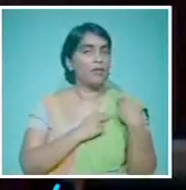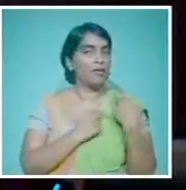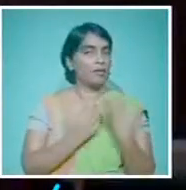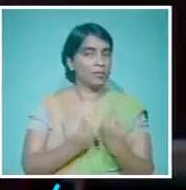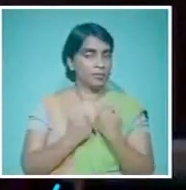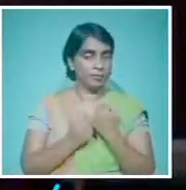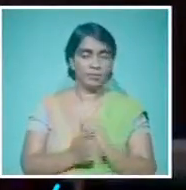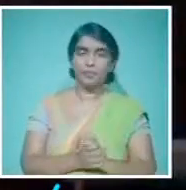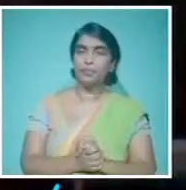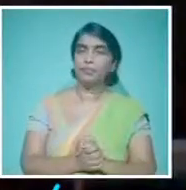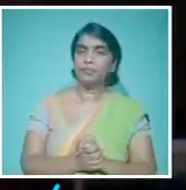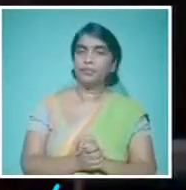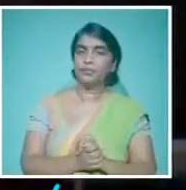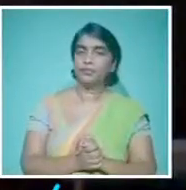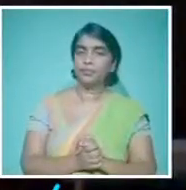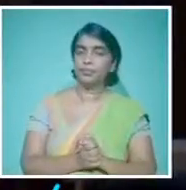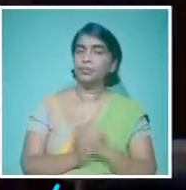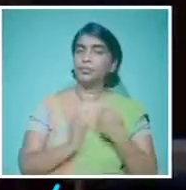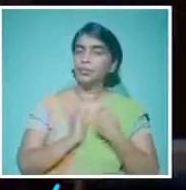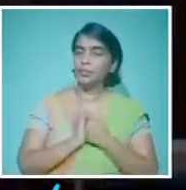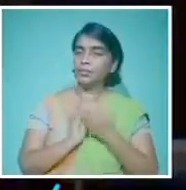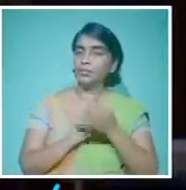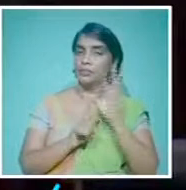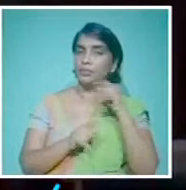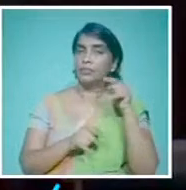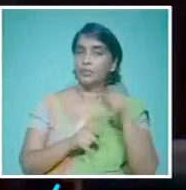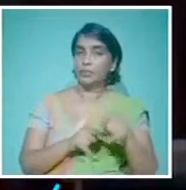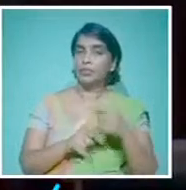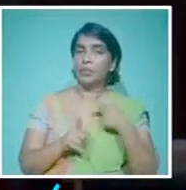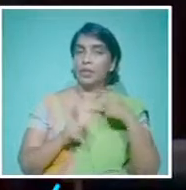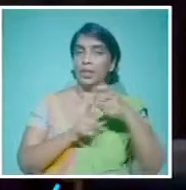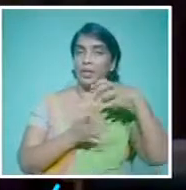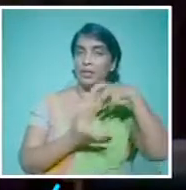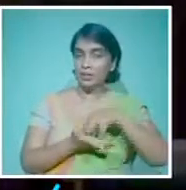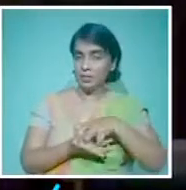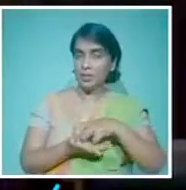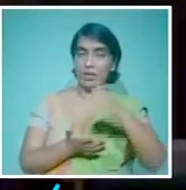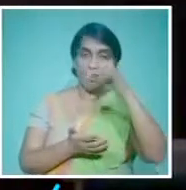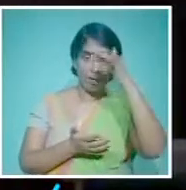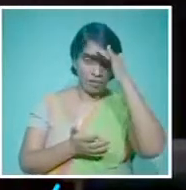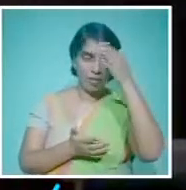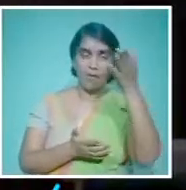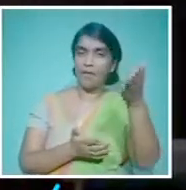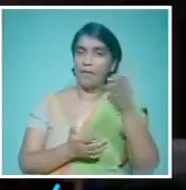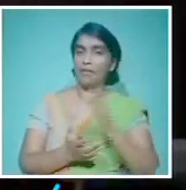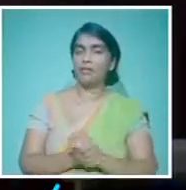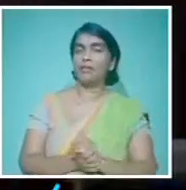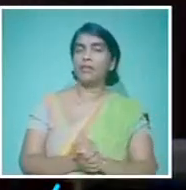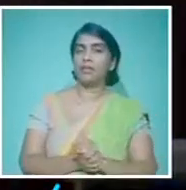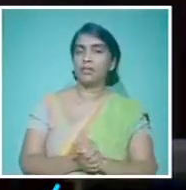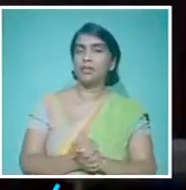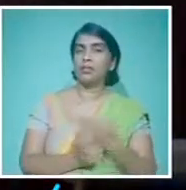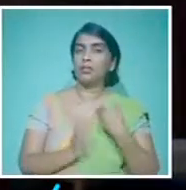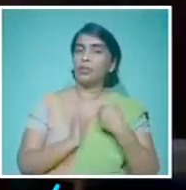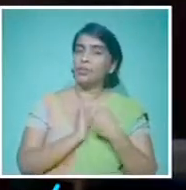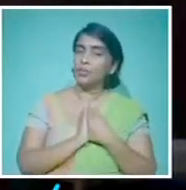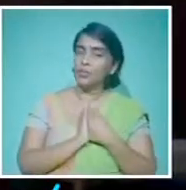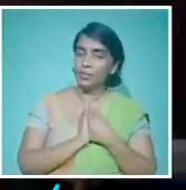gatta. Garu sabah betul metana inno mage distrik ke naik ya. Mama garu